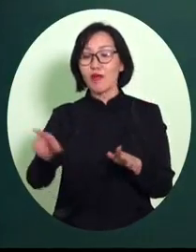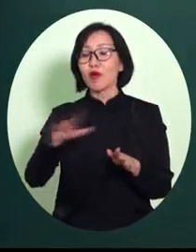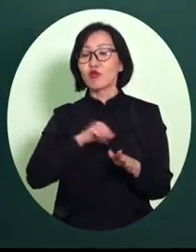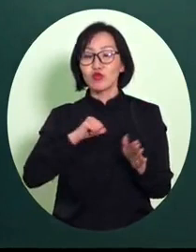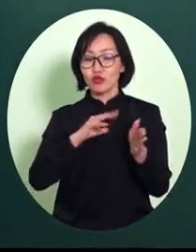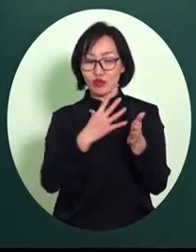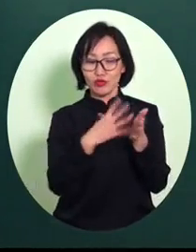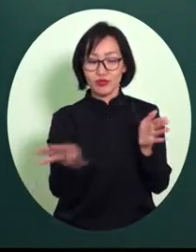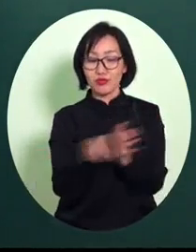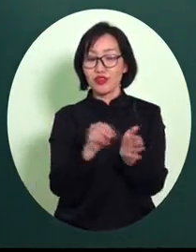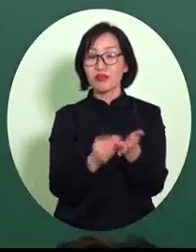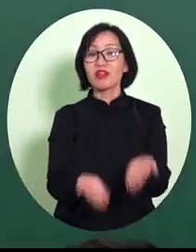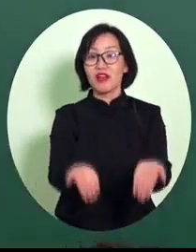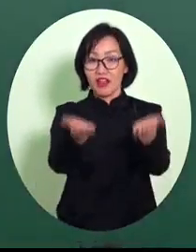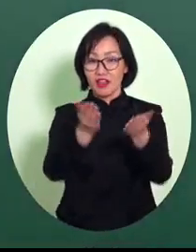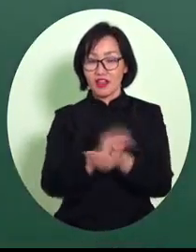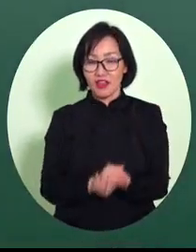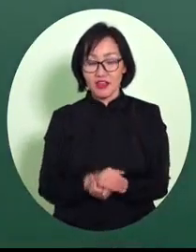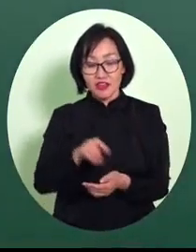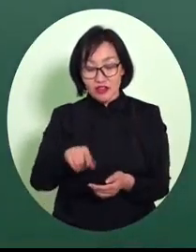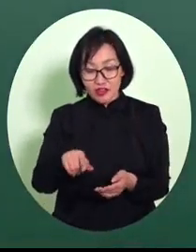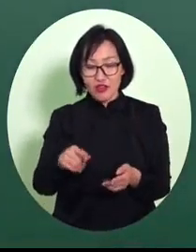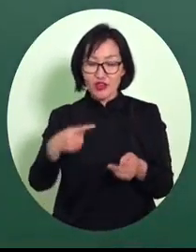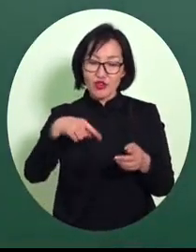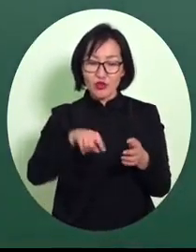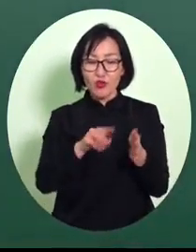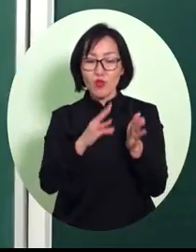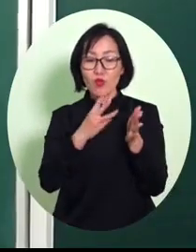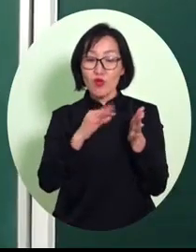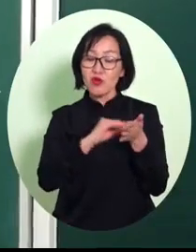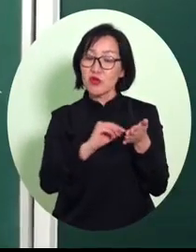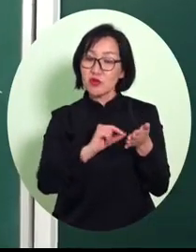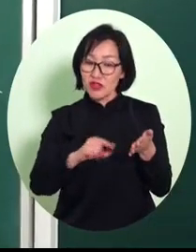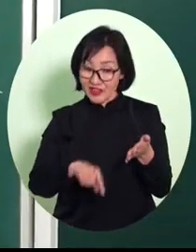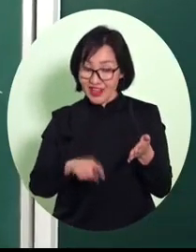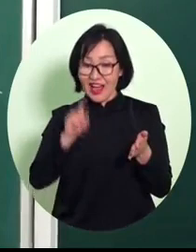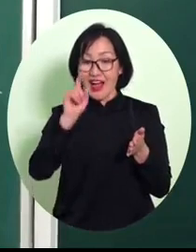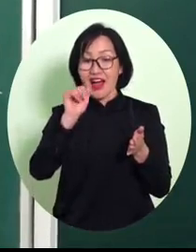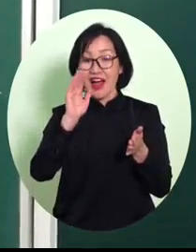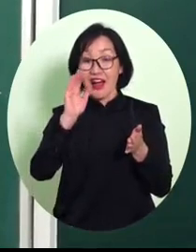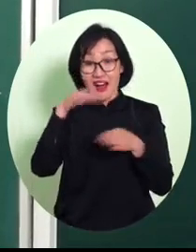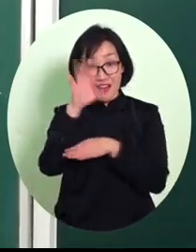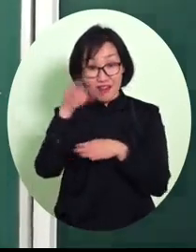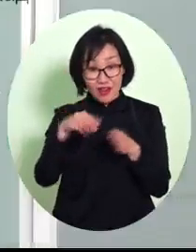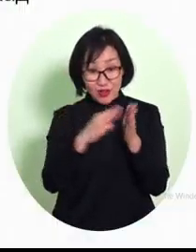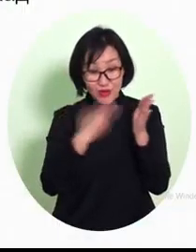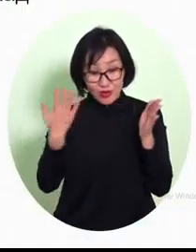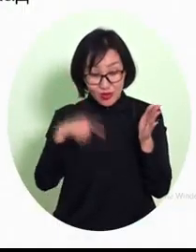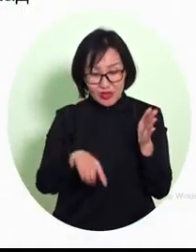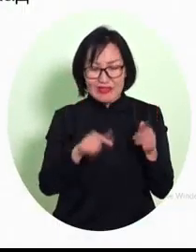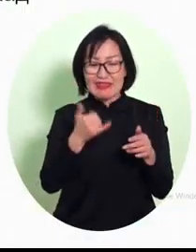хүүхдүүд бичээд тэмдэглээд аваарай. За ингээд цөмөрөө энэ шүлэг рүүгээ эргээд орцгоё. За энэ хавар шүлгэн дээр